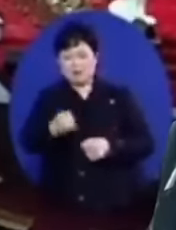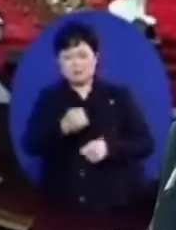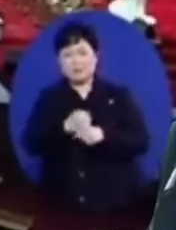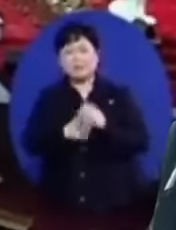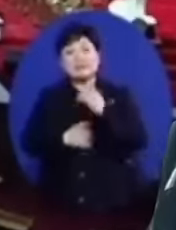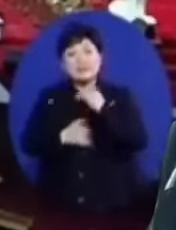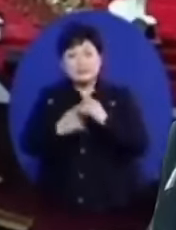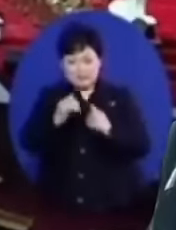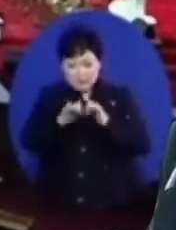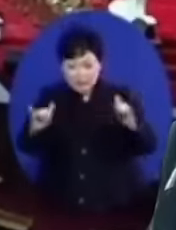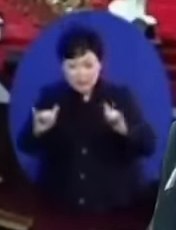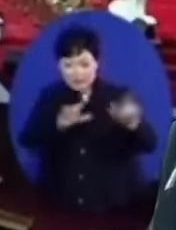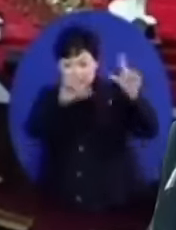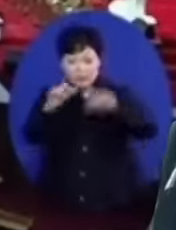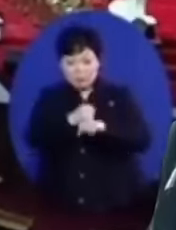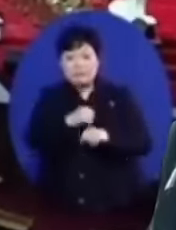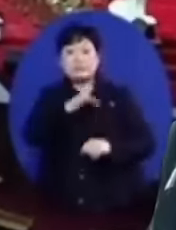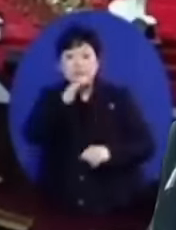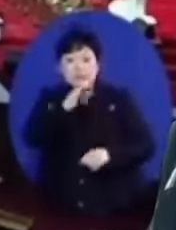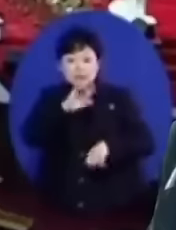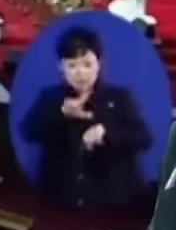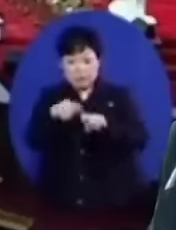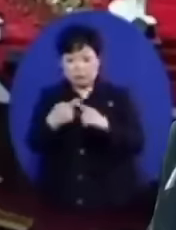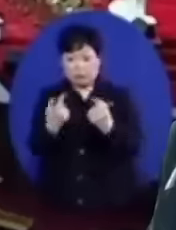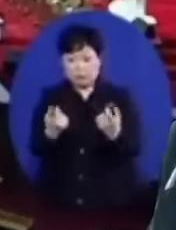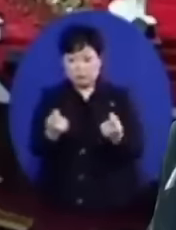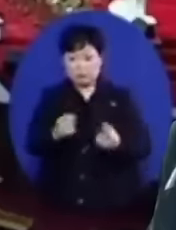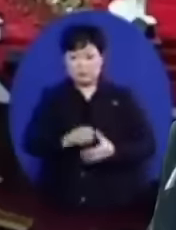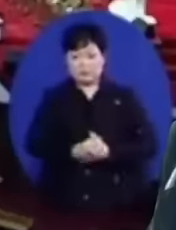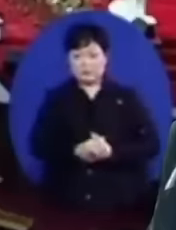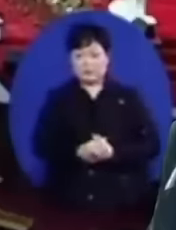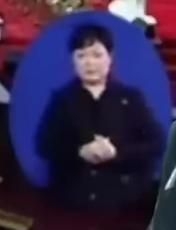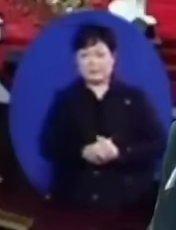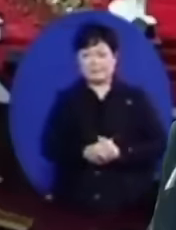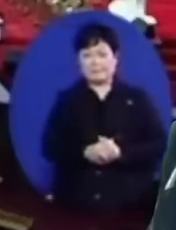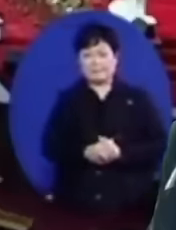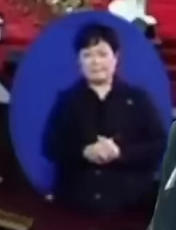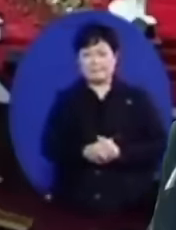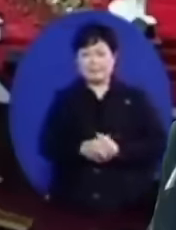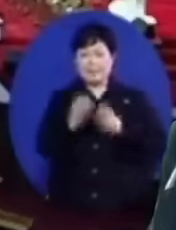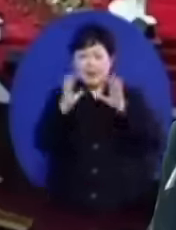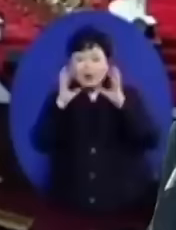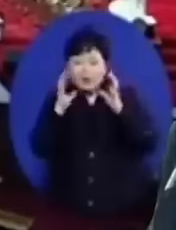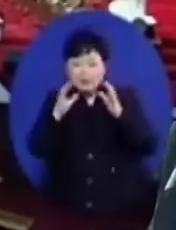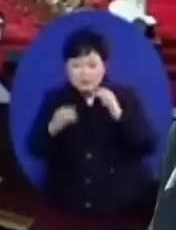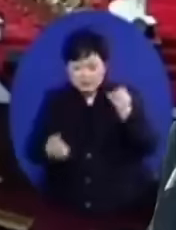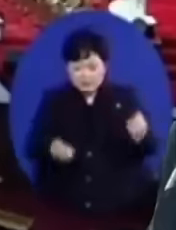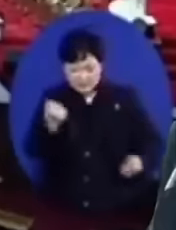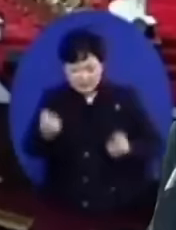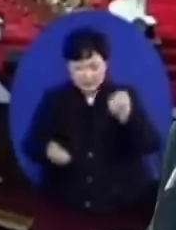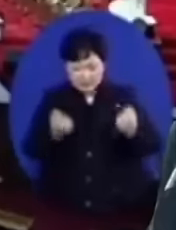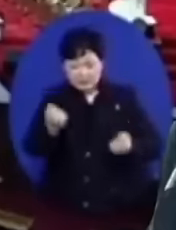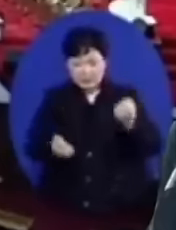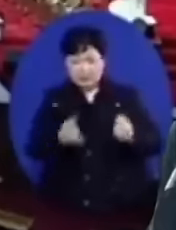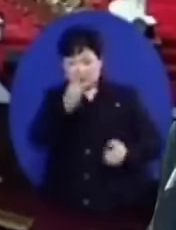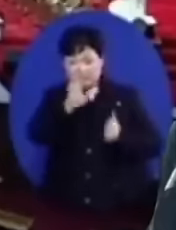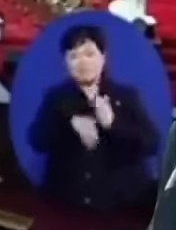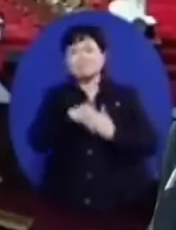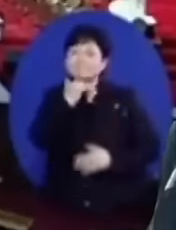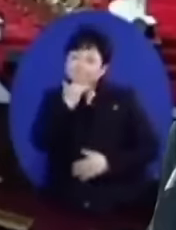시간이라고 하는 것입니다. 인생 자체가 기다리는 시간이라는 것입니다. 어린이들은 자전거를 탈 수 있을 때를